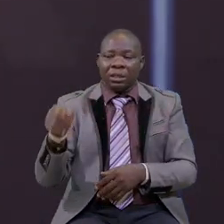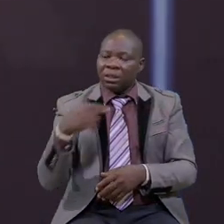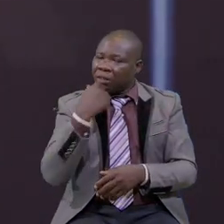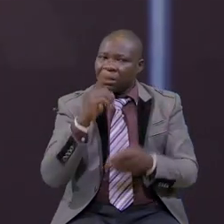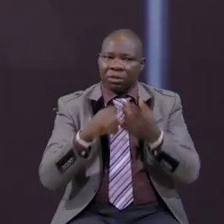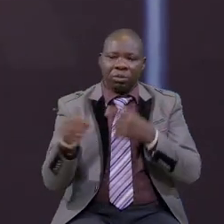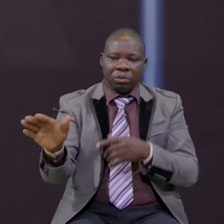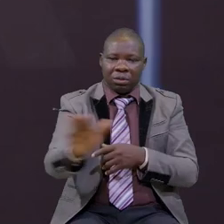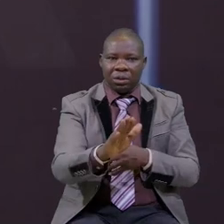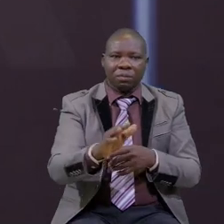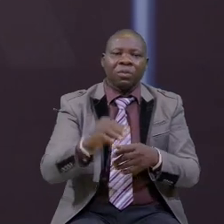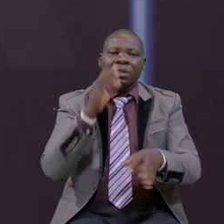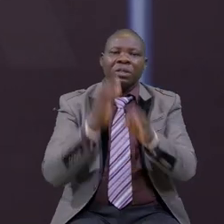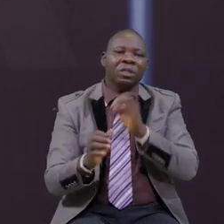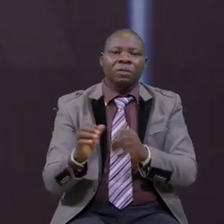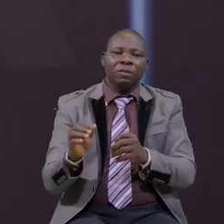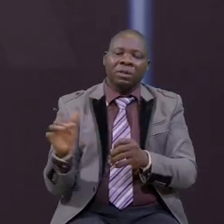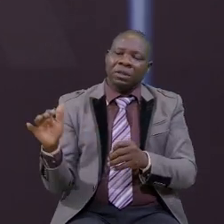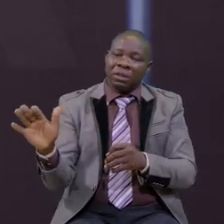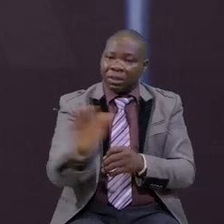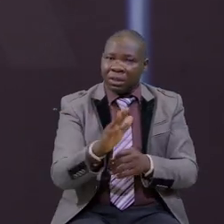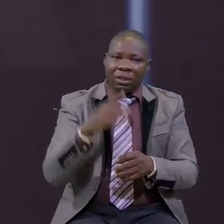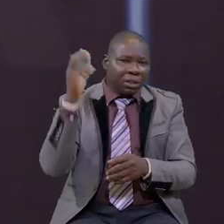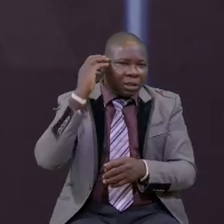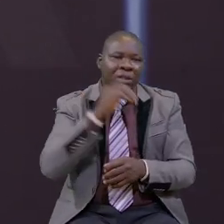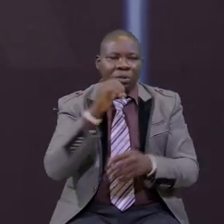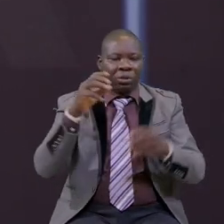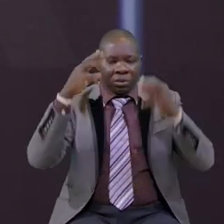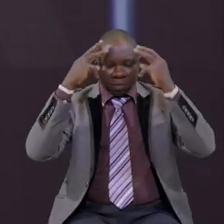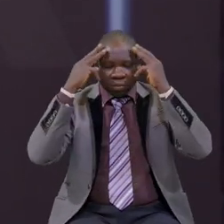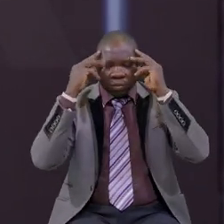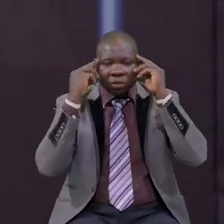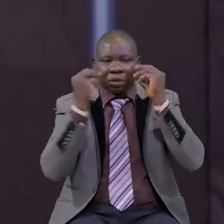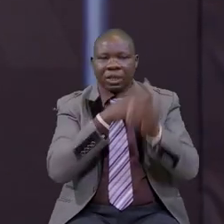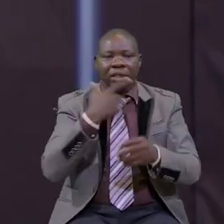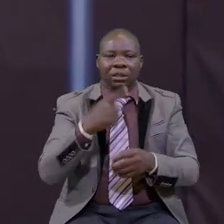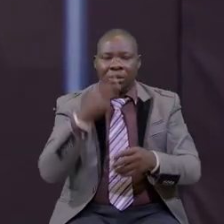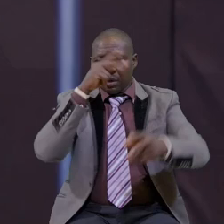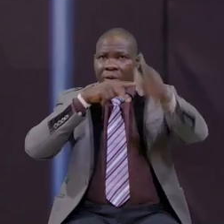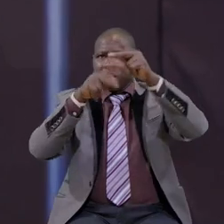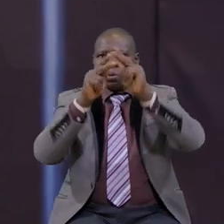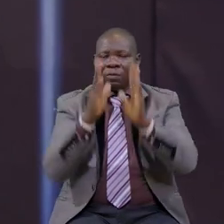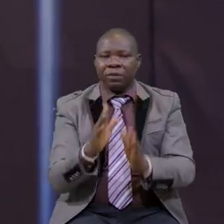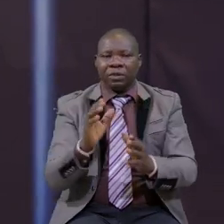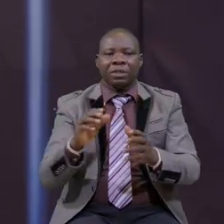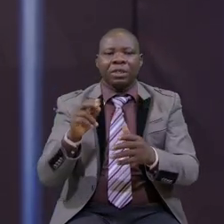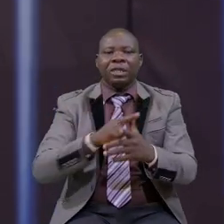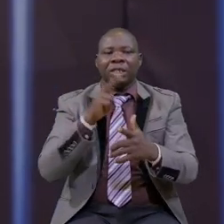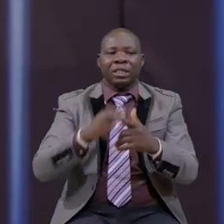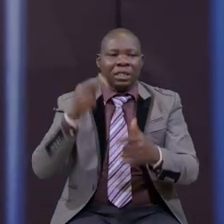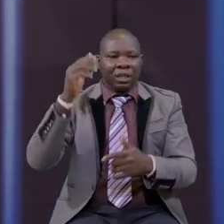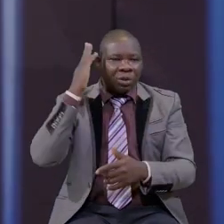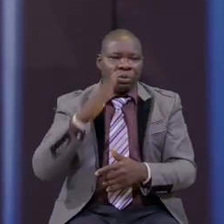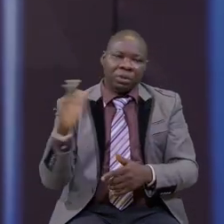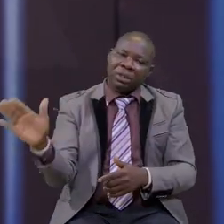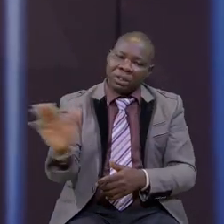dit, s'ils n'écoutent pas Moïse et les prophètes, ils ne se laisseront pas